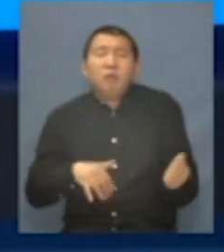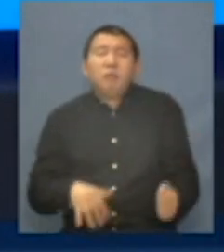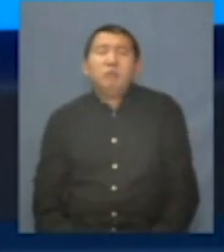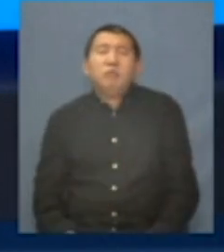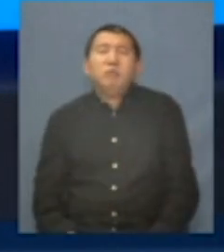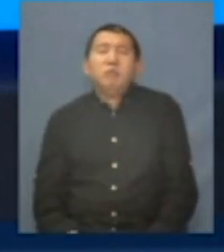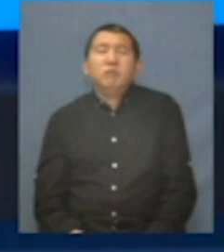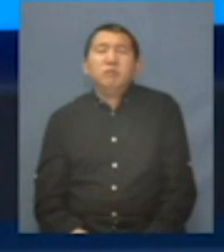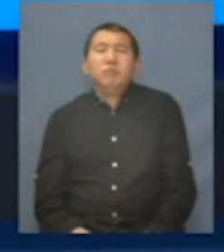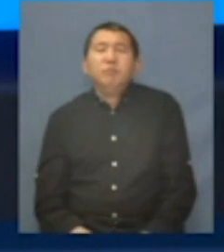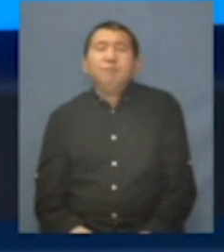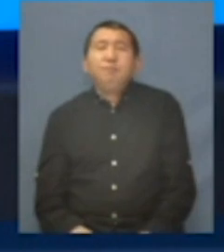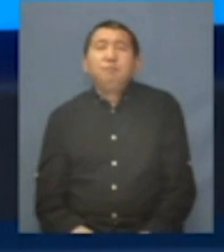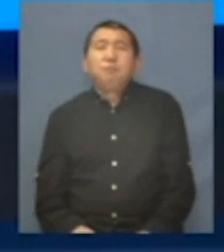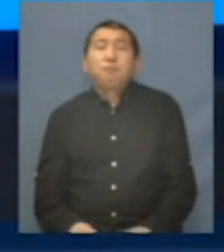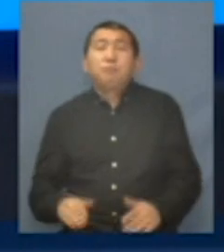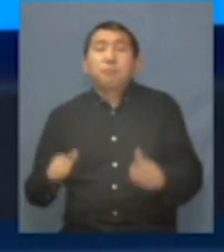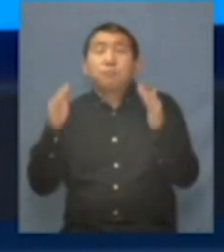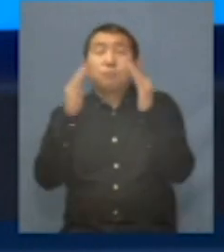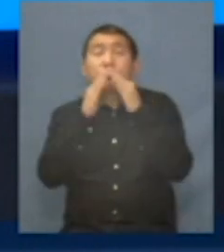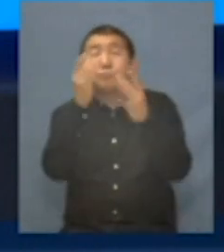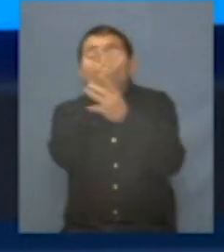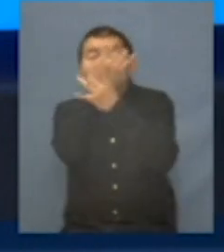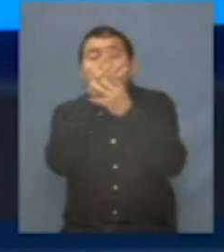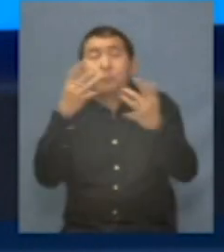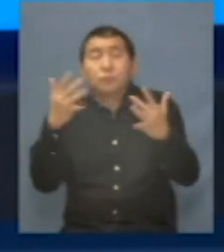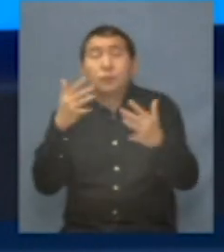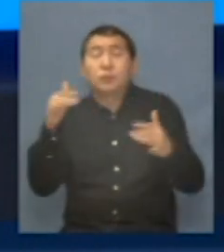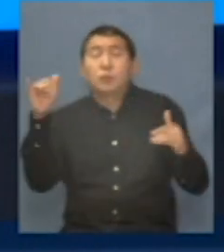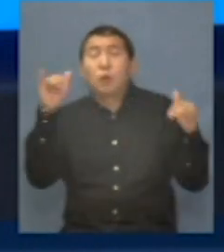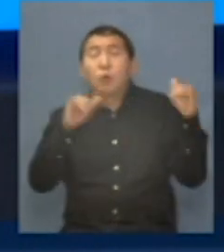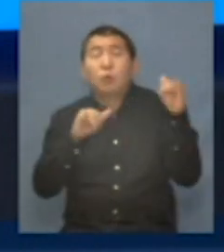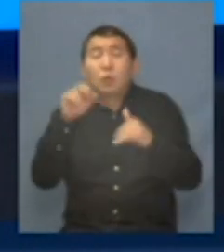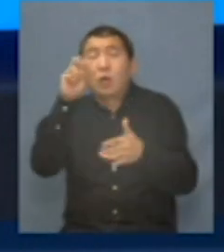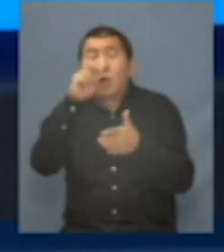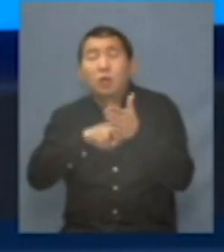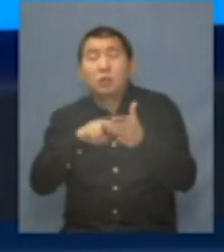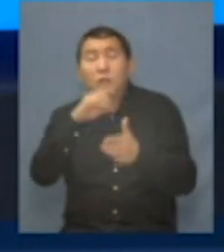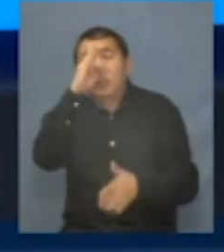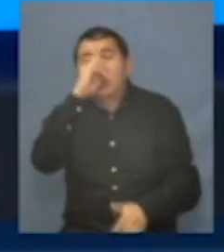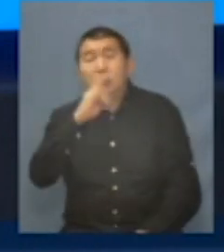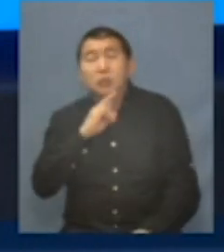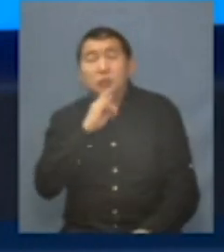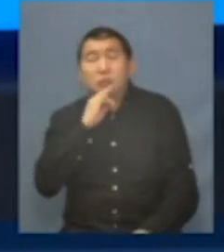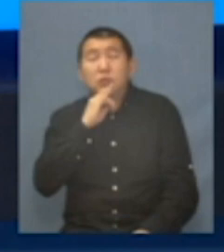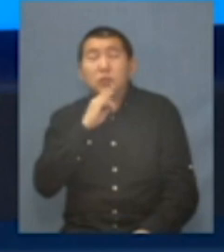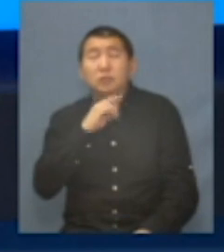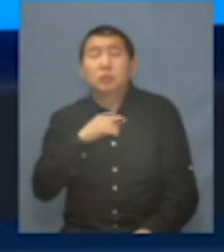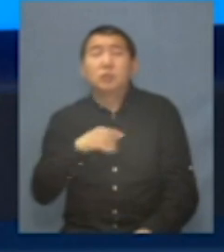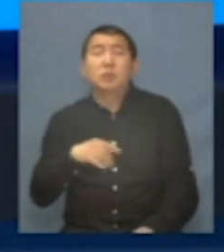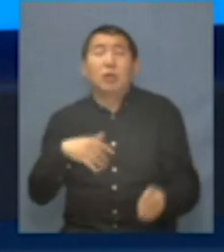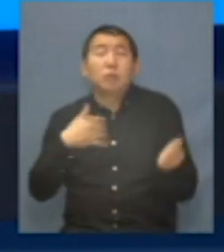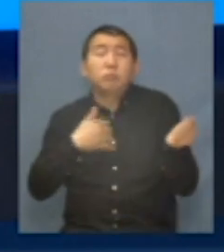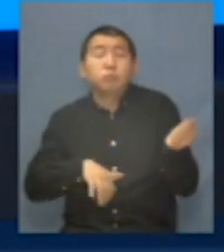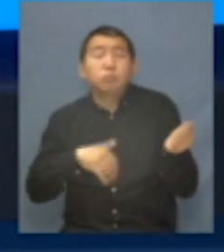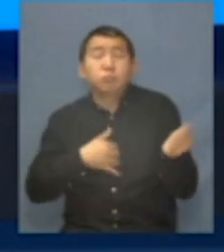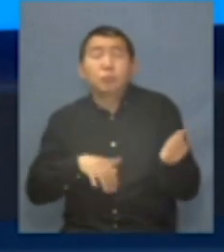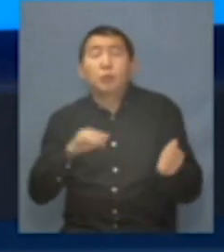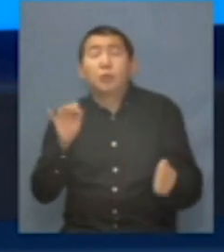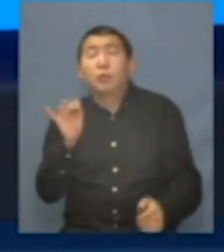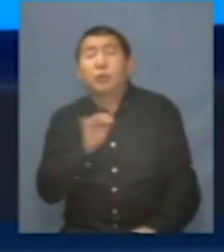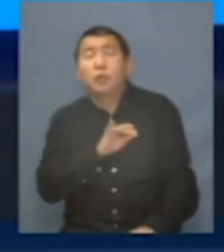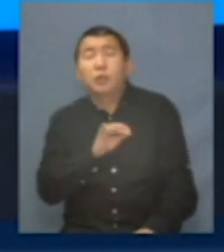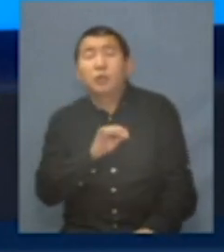дворце культуры собрались жители и гости Ридера, чтобы увидеть яркое выступление оркестра казахских народных инструментов имени Байжигита и